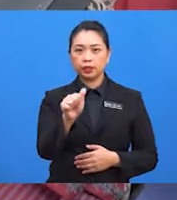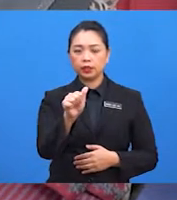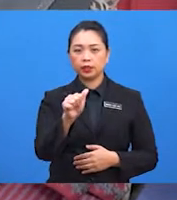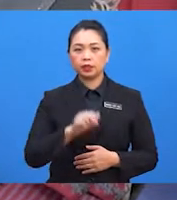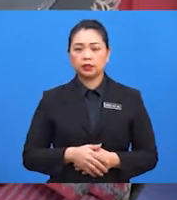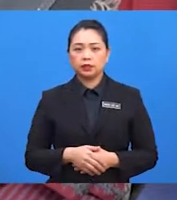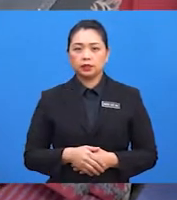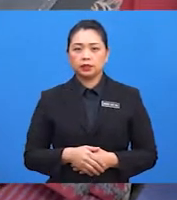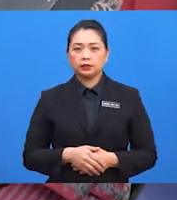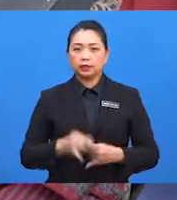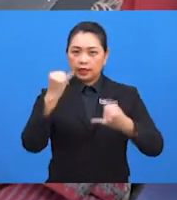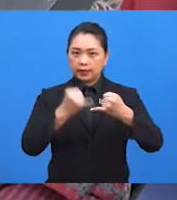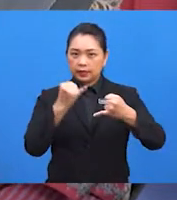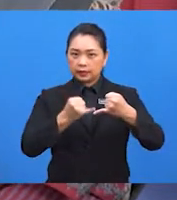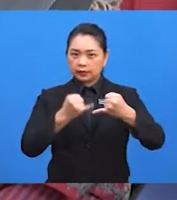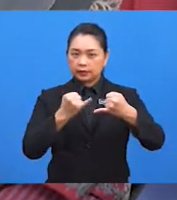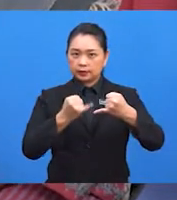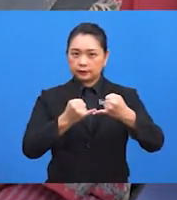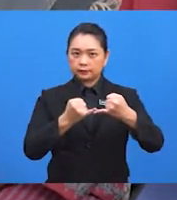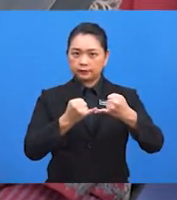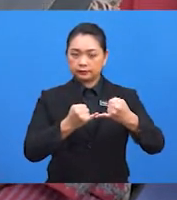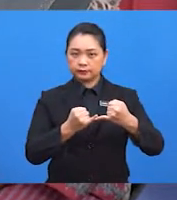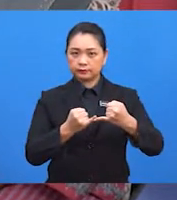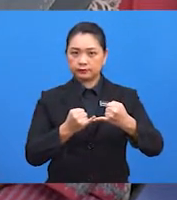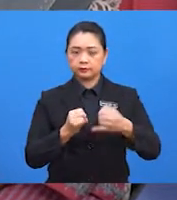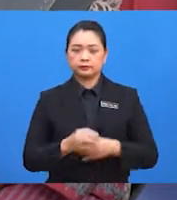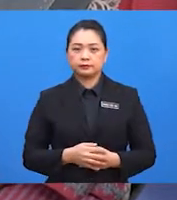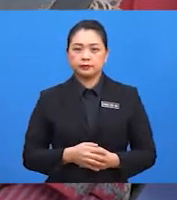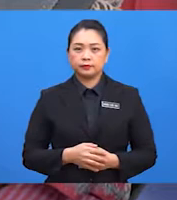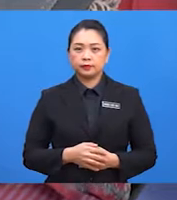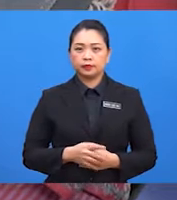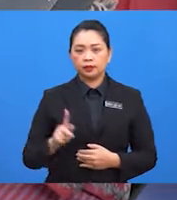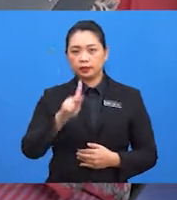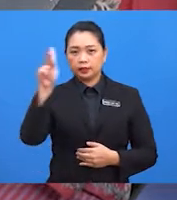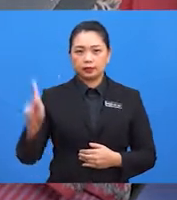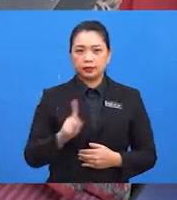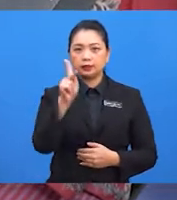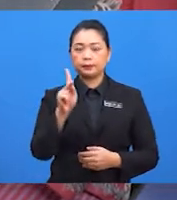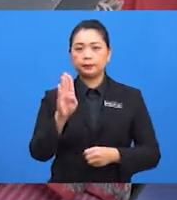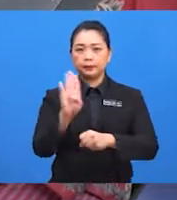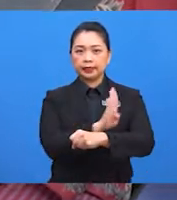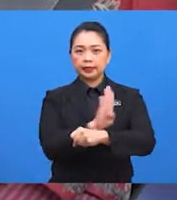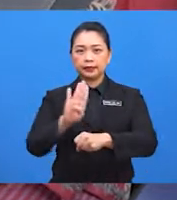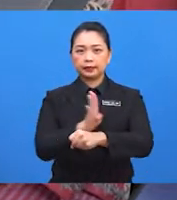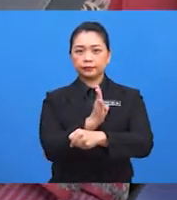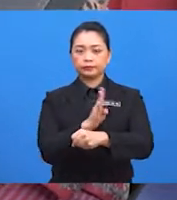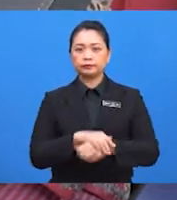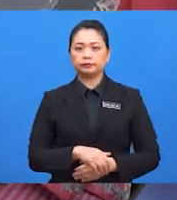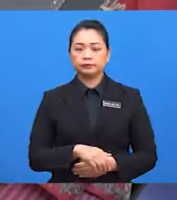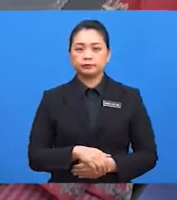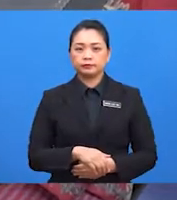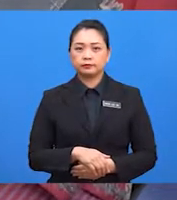Jadi petunjuk yang terakhir yang belum kita bincangkan ialah kitaran perniagaan. Disebabkan Cikgu Ishak dah pun mencelah sebentar